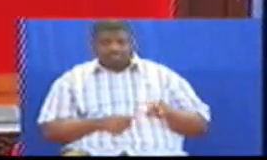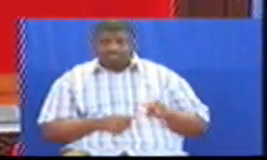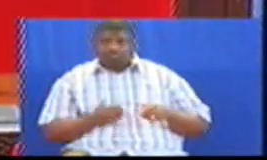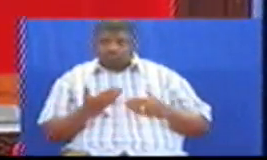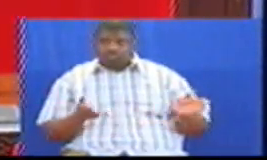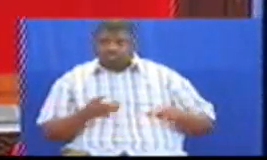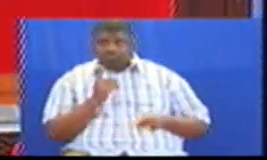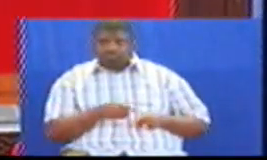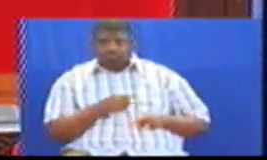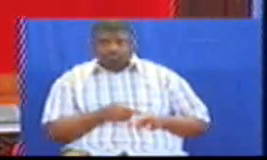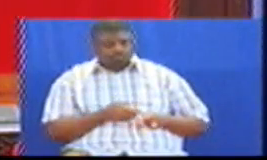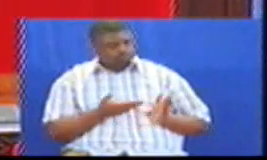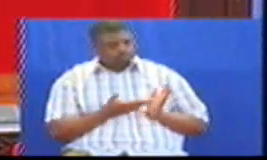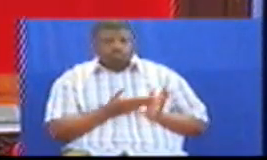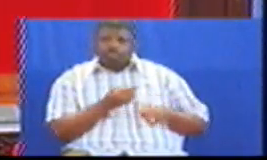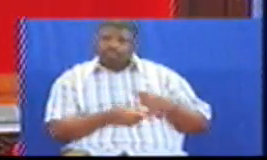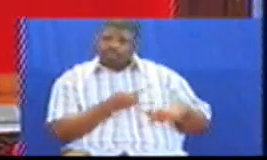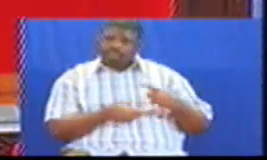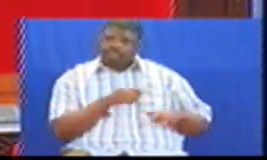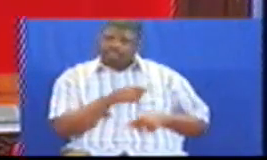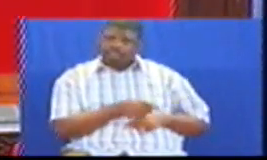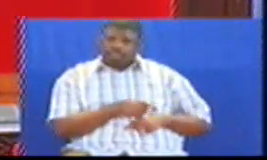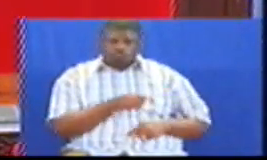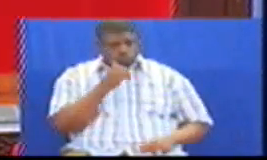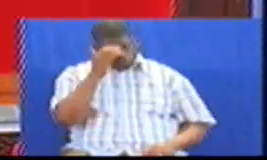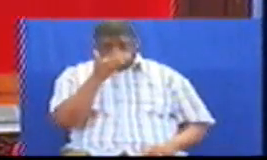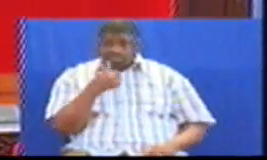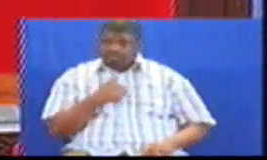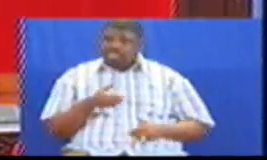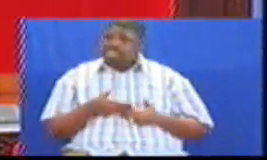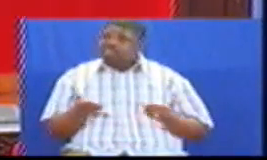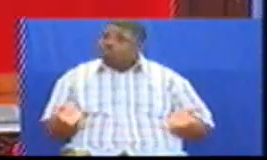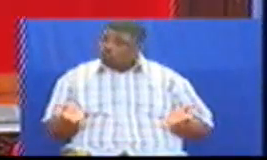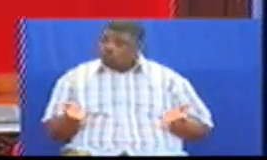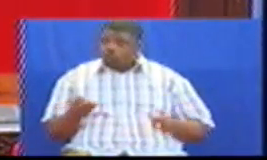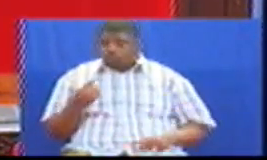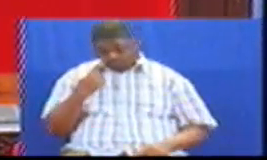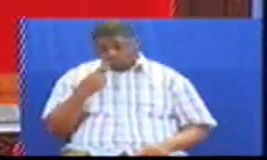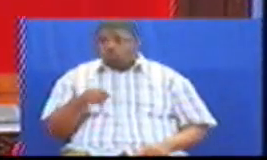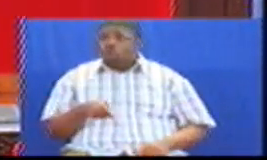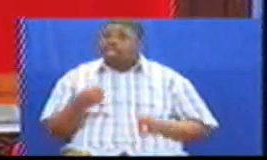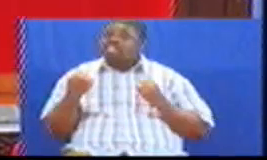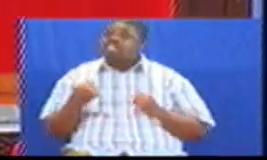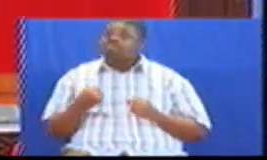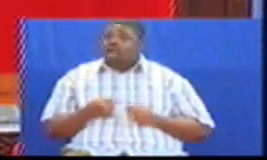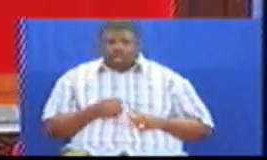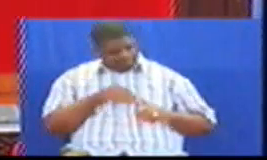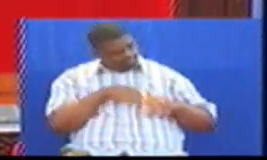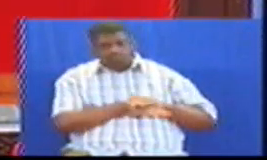muendelee kuniombea hilo liniepuke, na wale waliodhani sipo basi wameniona mzima, sijafichwa.